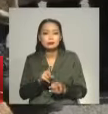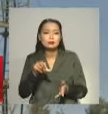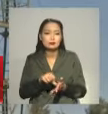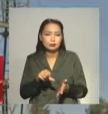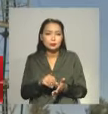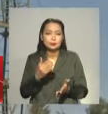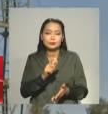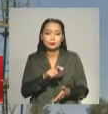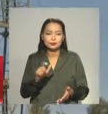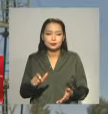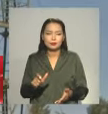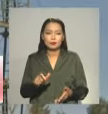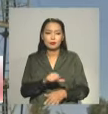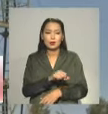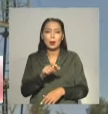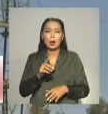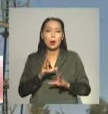люди.